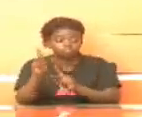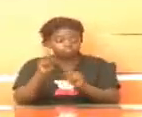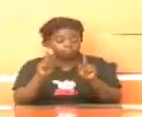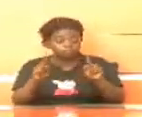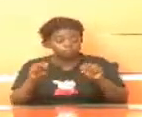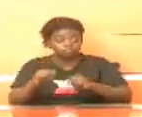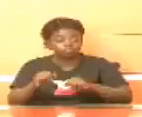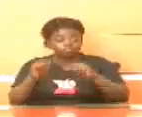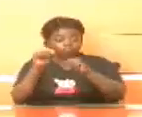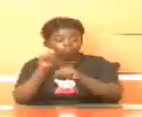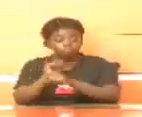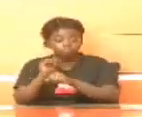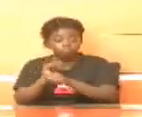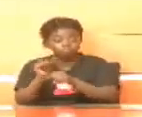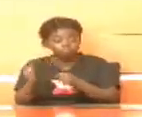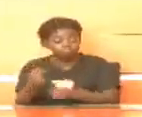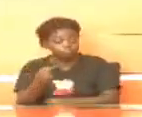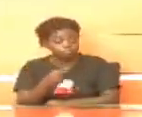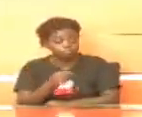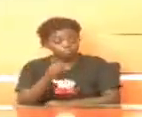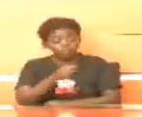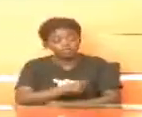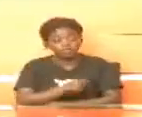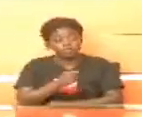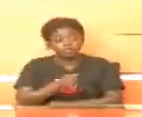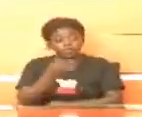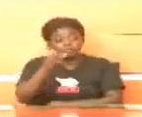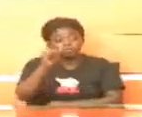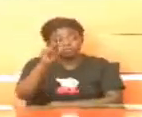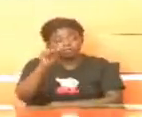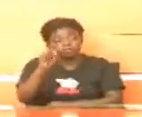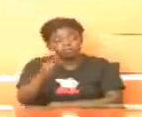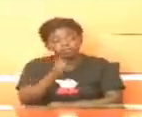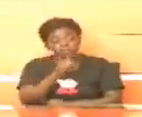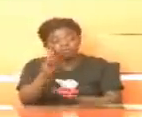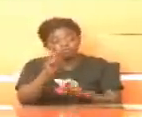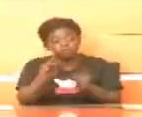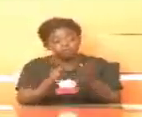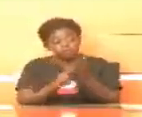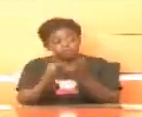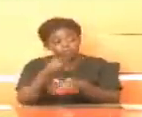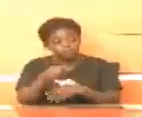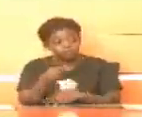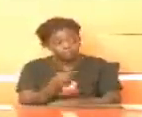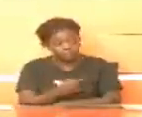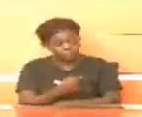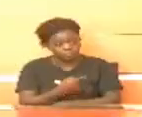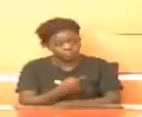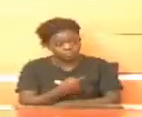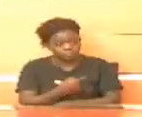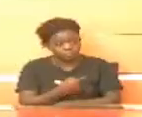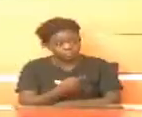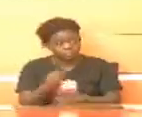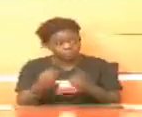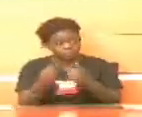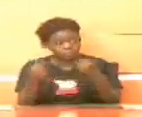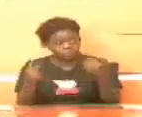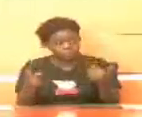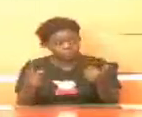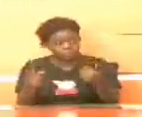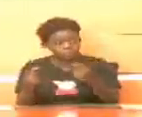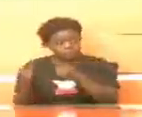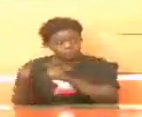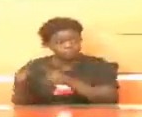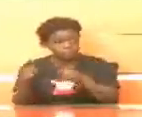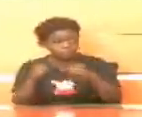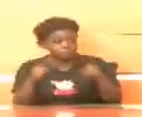Mwekyakulira abasawo b'ekinnansi Sofia Namutebi amanyiddwa nga Mama Fina alabudde abantu abakosa akaddo kakalu nsambulira ke bazze bateeka ku mikutu